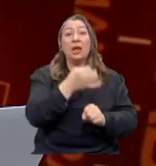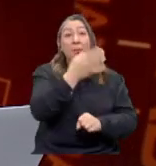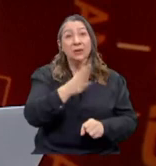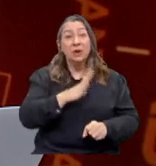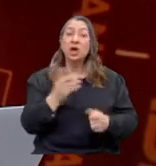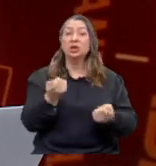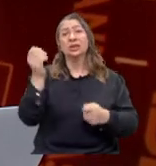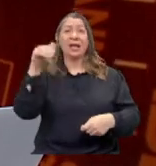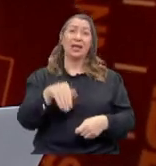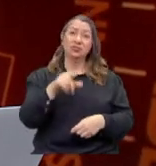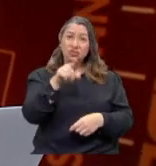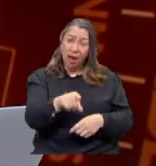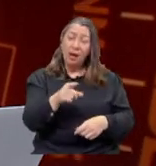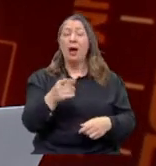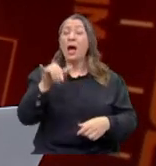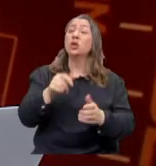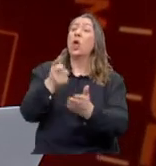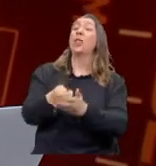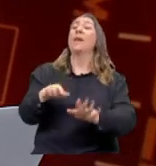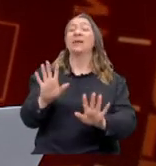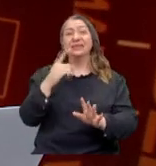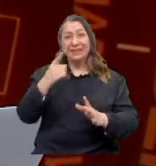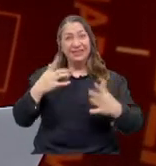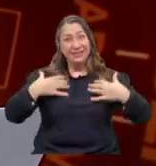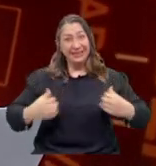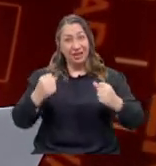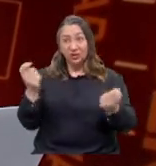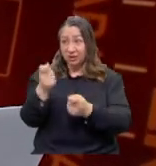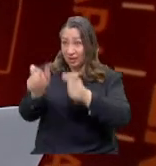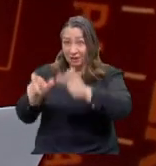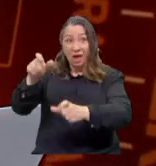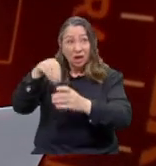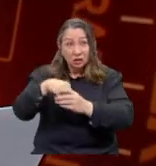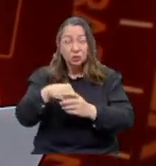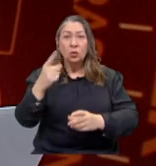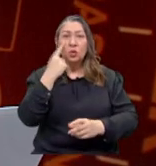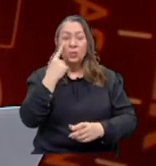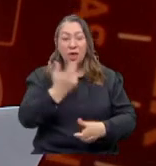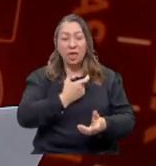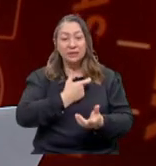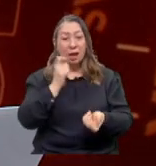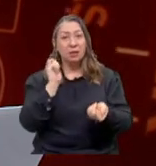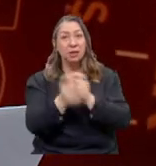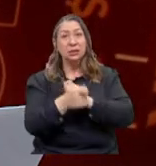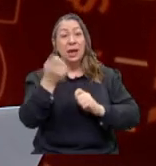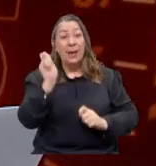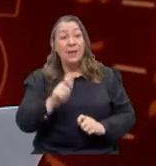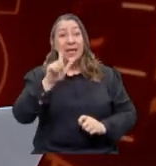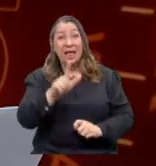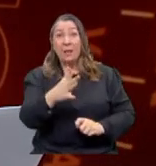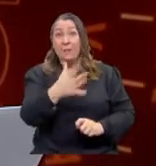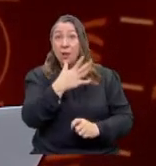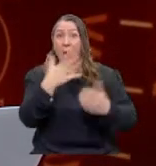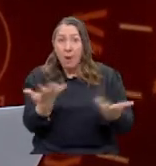var. İşinize gelince hakkınız ödenmez dediğiniz sağlık çalışanları için hükümet yasada değişiklik yapılması gerektiğini biliyor